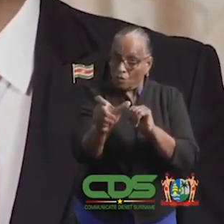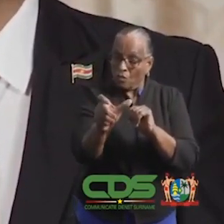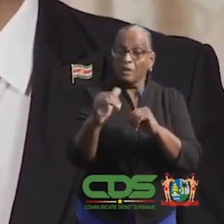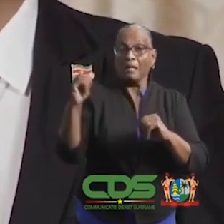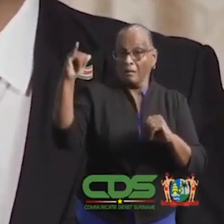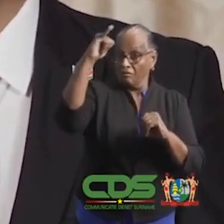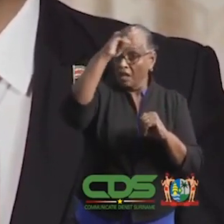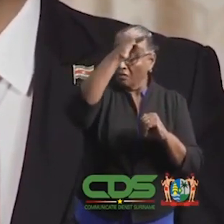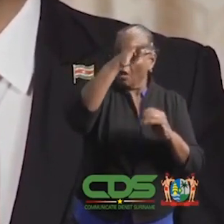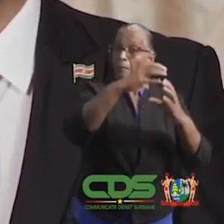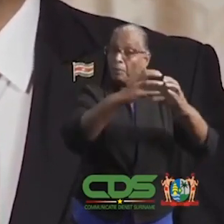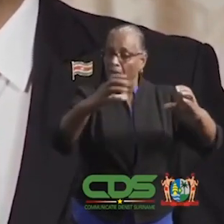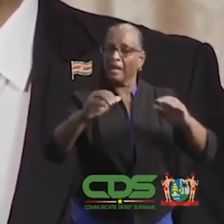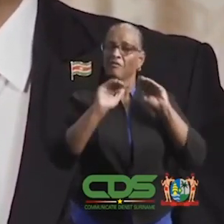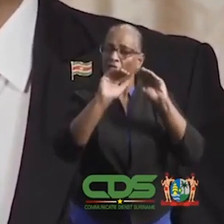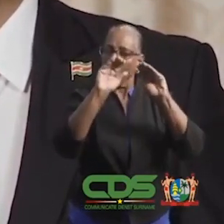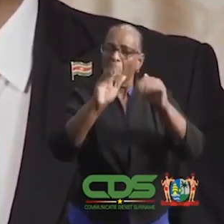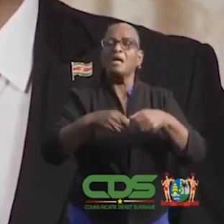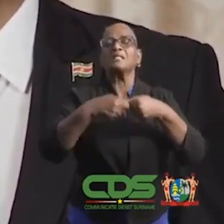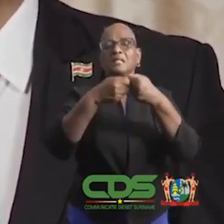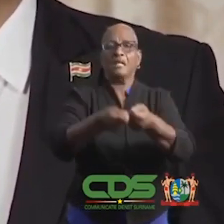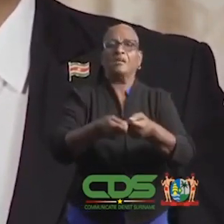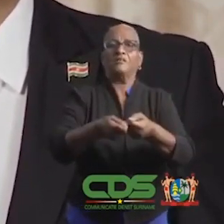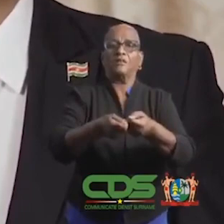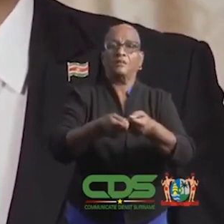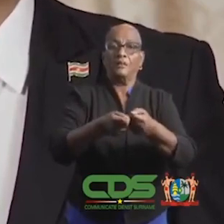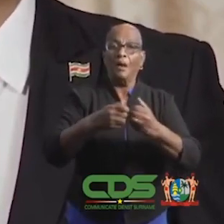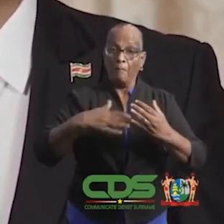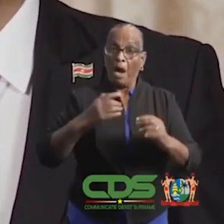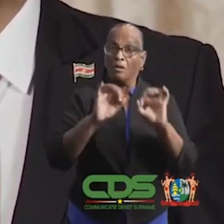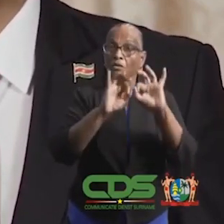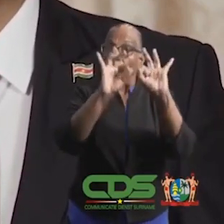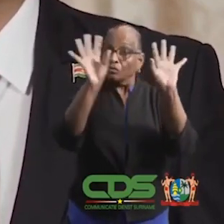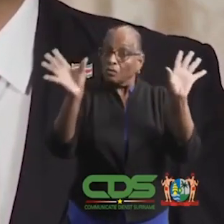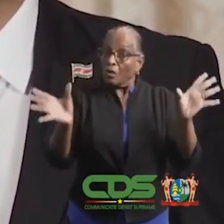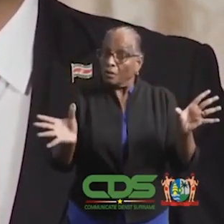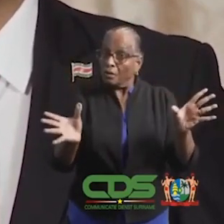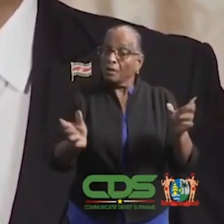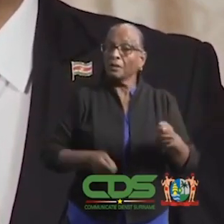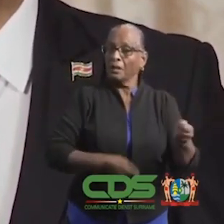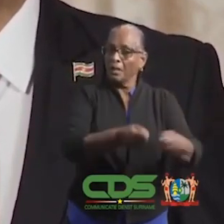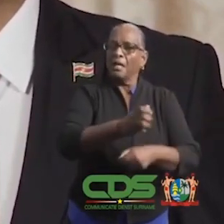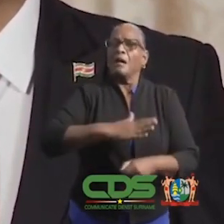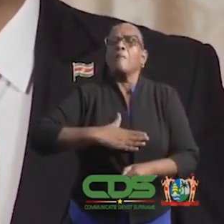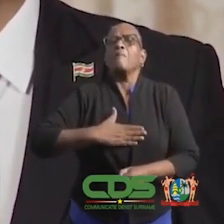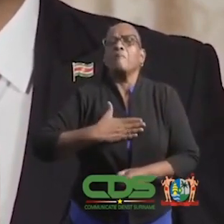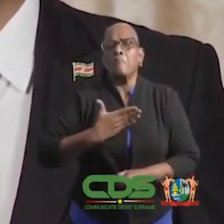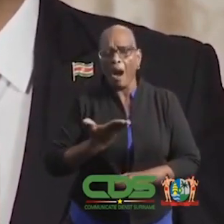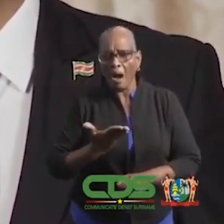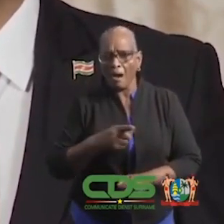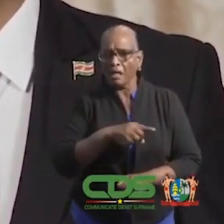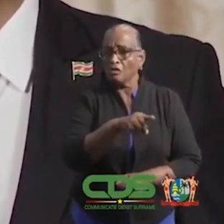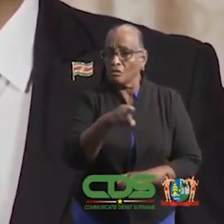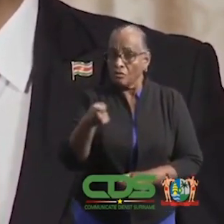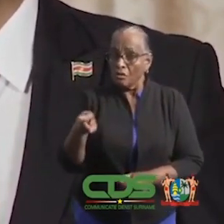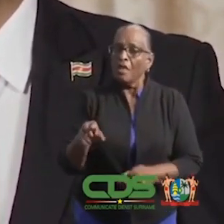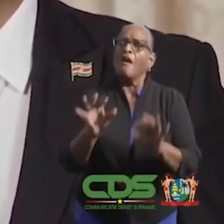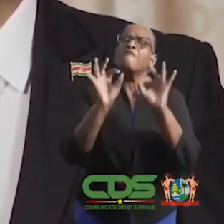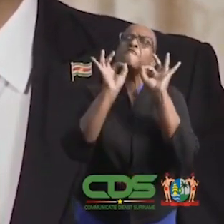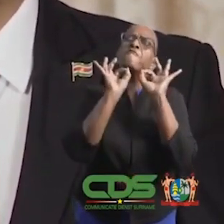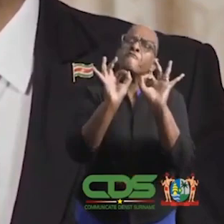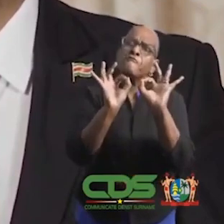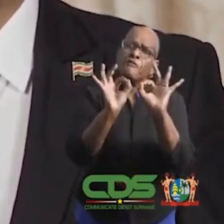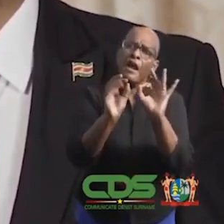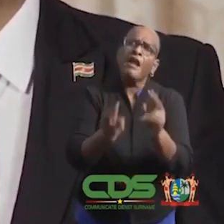in de luchtvaartsector. Het mag duidelijk zijn dat de regering u in de gelegenheid wilt stellen om op een veilige, nog